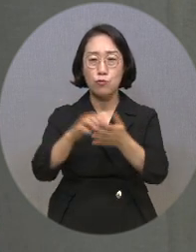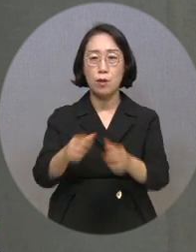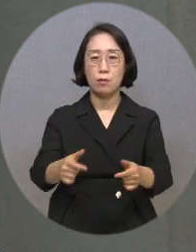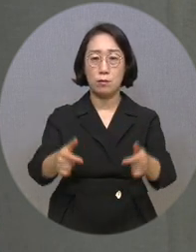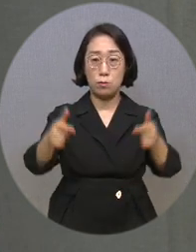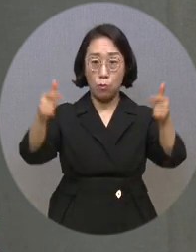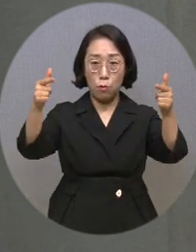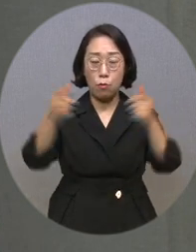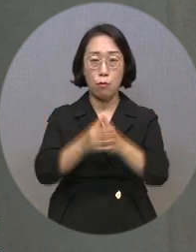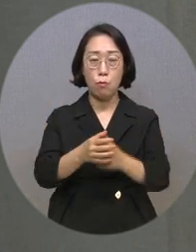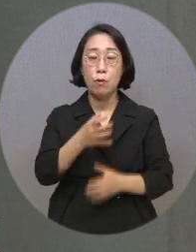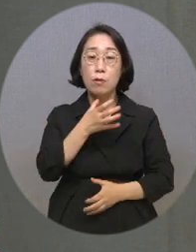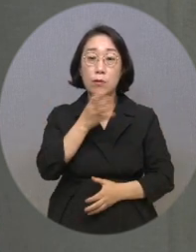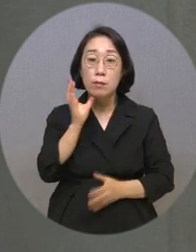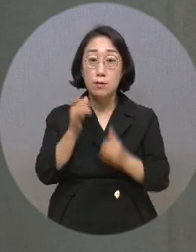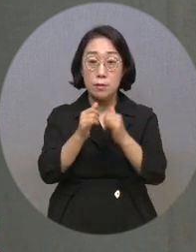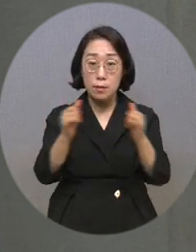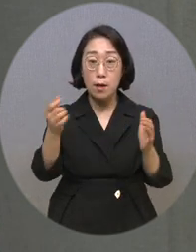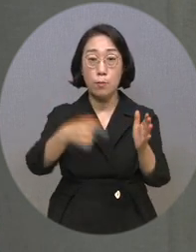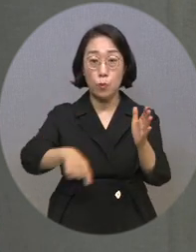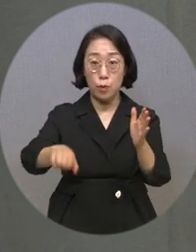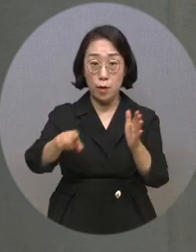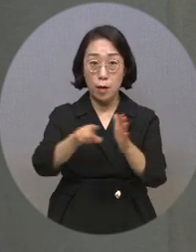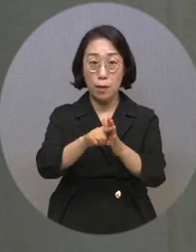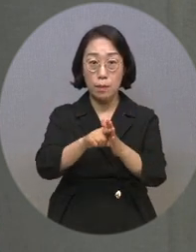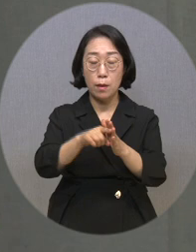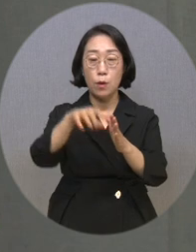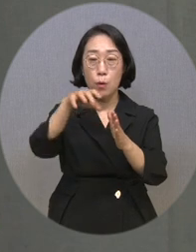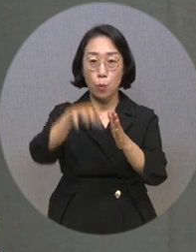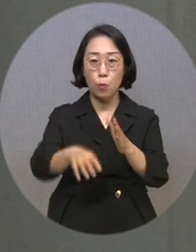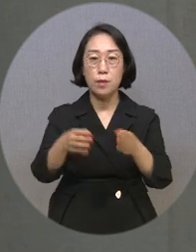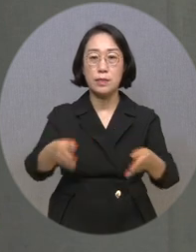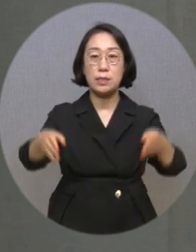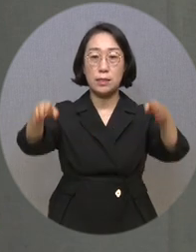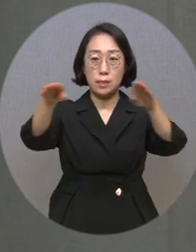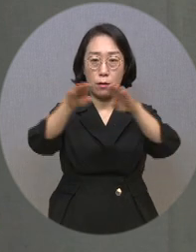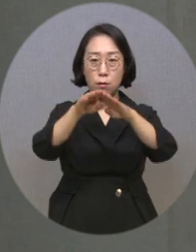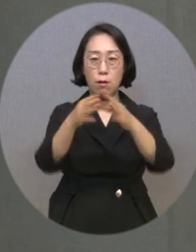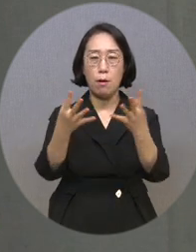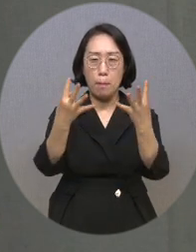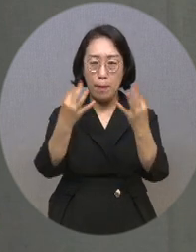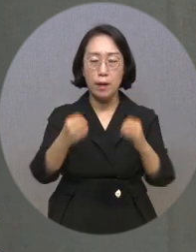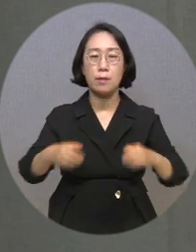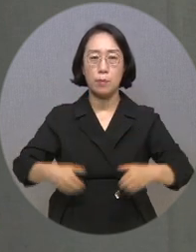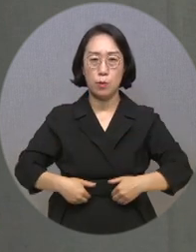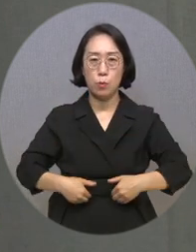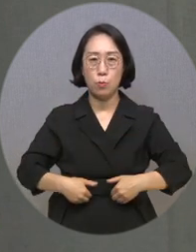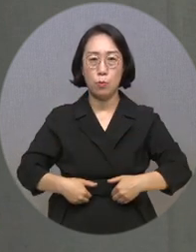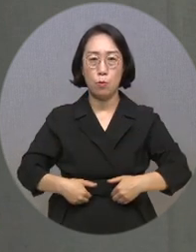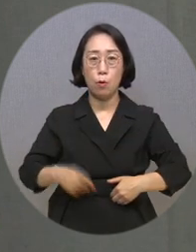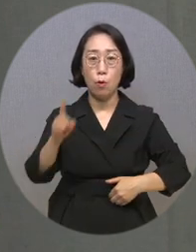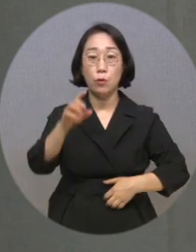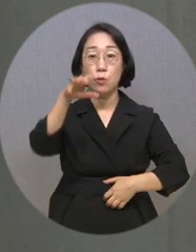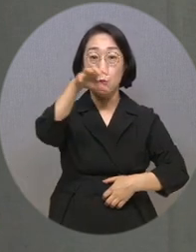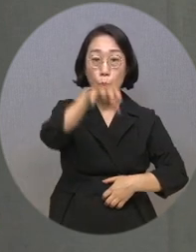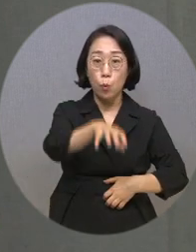노인을 위한 요양시설이 많이 필요합니다. 이럴 때 과연 어느